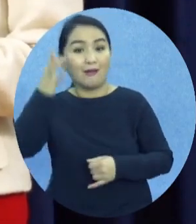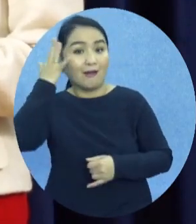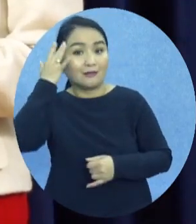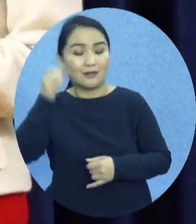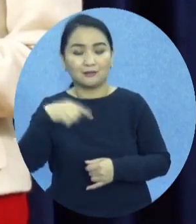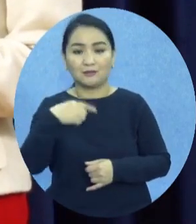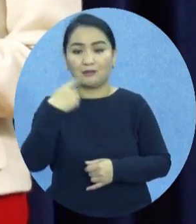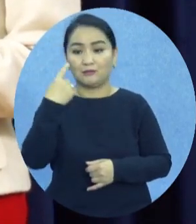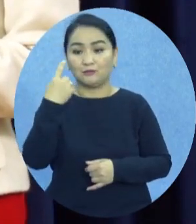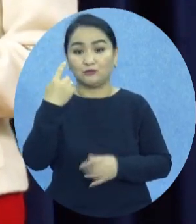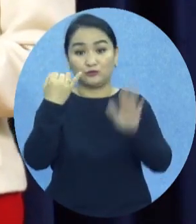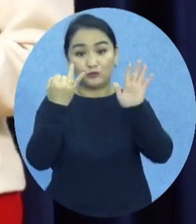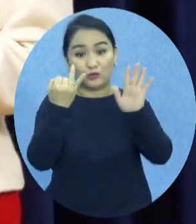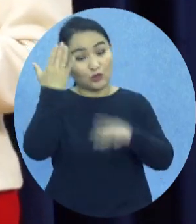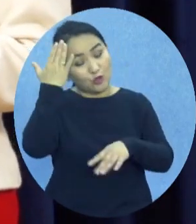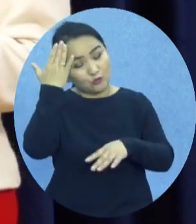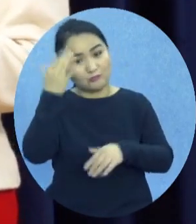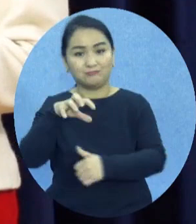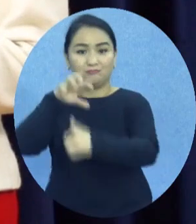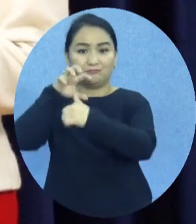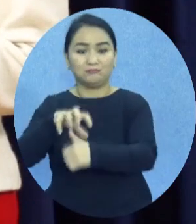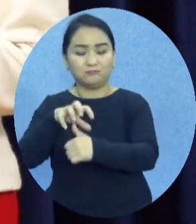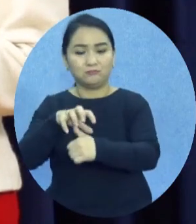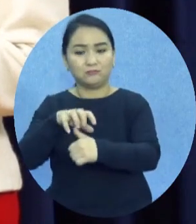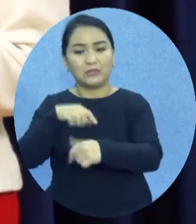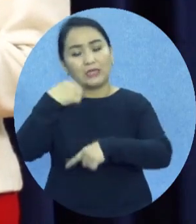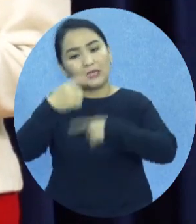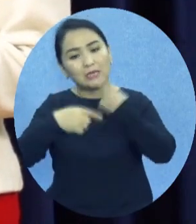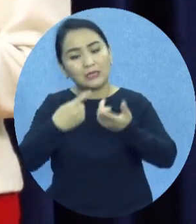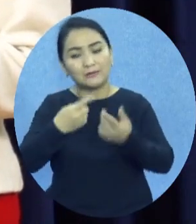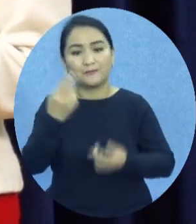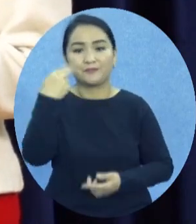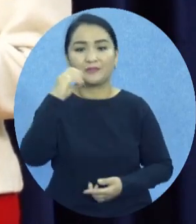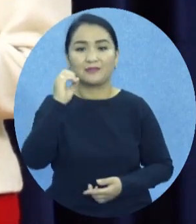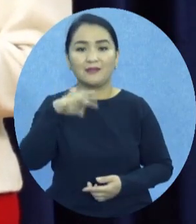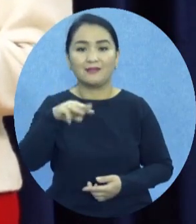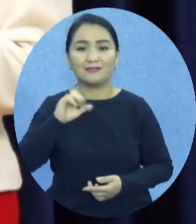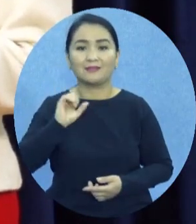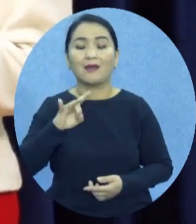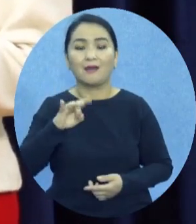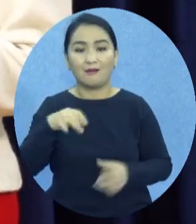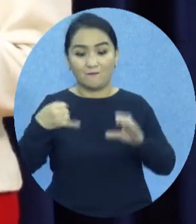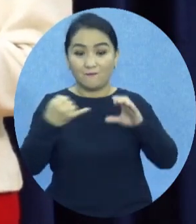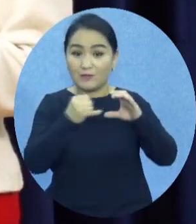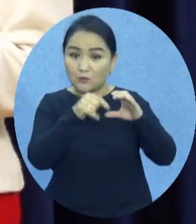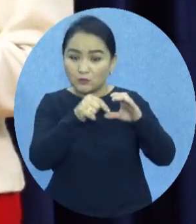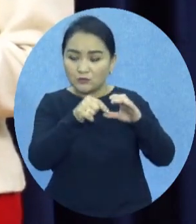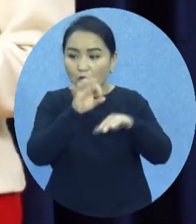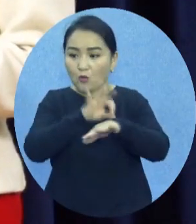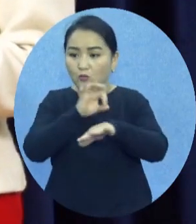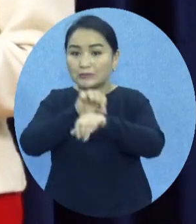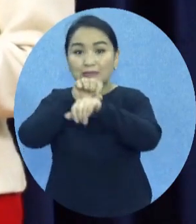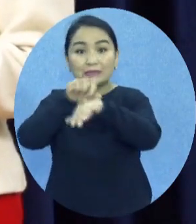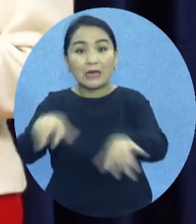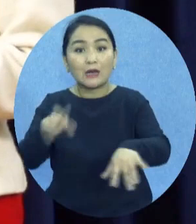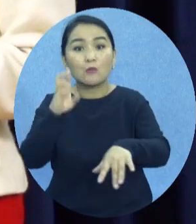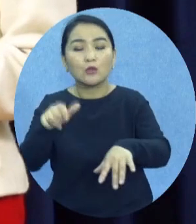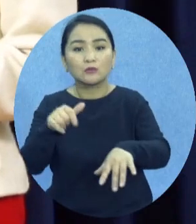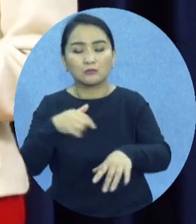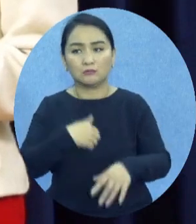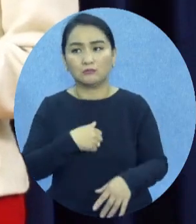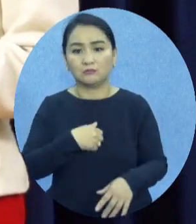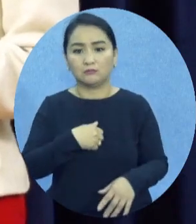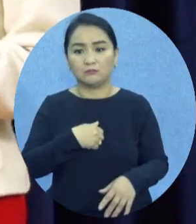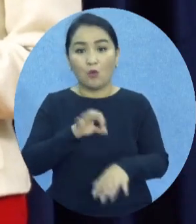тийм бичиг хөрүүлсэн байгаа. Тэгэхээр дельта вирусын халдвар тархах юм бол ерөөсө шинж тэмдэг нь маш богино хугацаанд